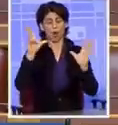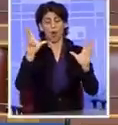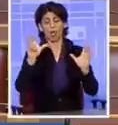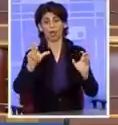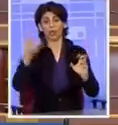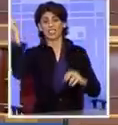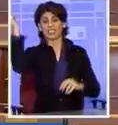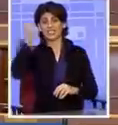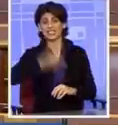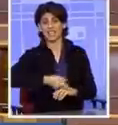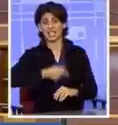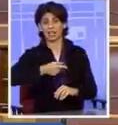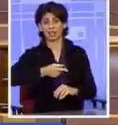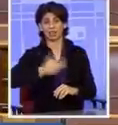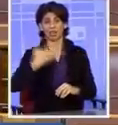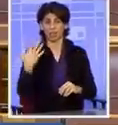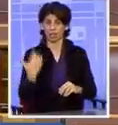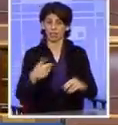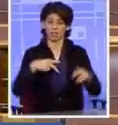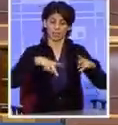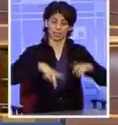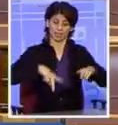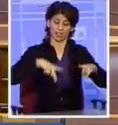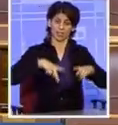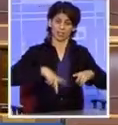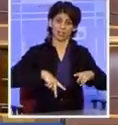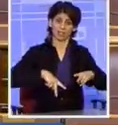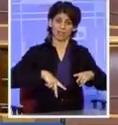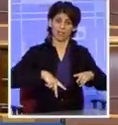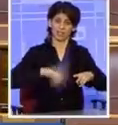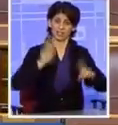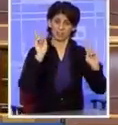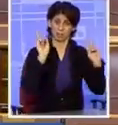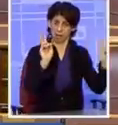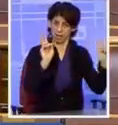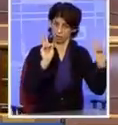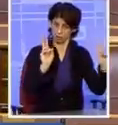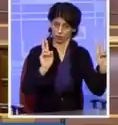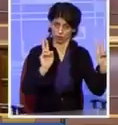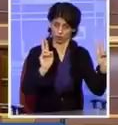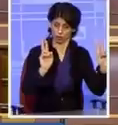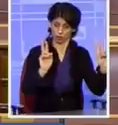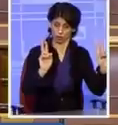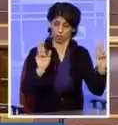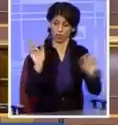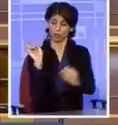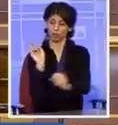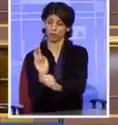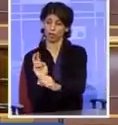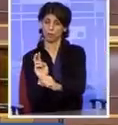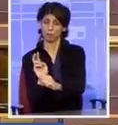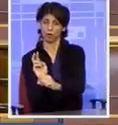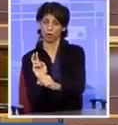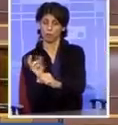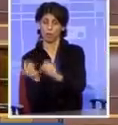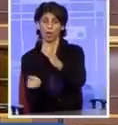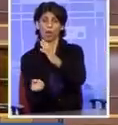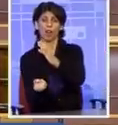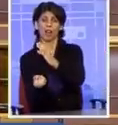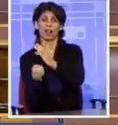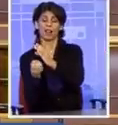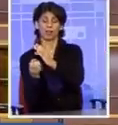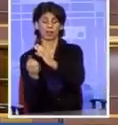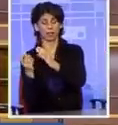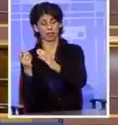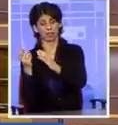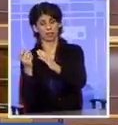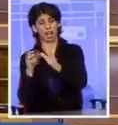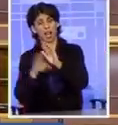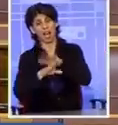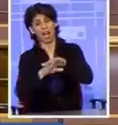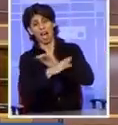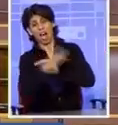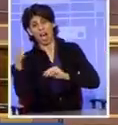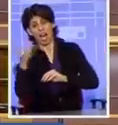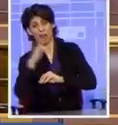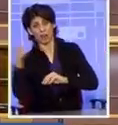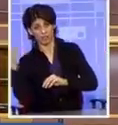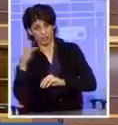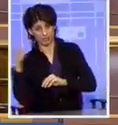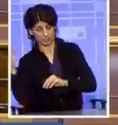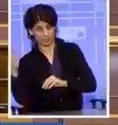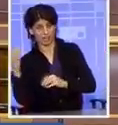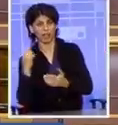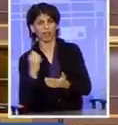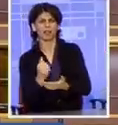ΠΑΣΟΚ. Το υπόλοιπο είναι ακροδεξιά και Νέα Δημοκρατία που τώρα το παίζει και αντιπολίτευση. Λοιπόν, η κυβέρνηση ΠΑΣΟΚ, ο κ. Σαχινίδης που είναι δίπλα